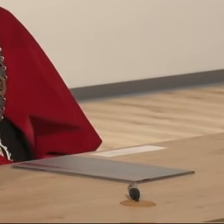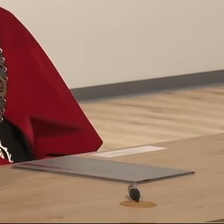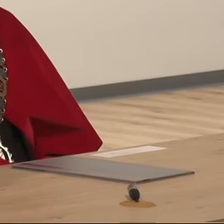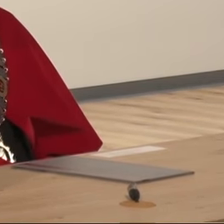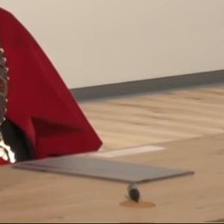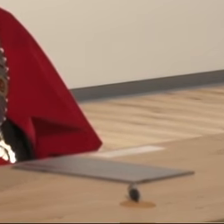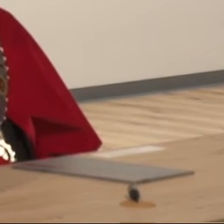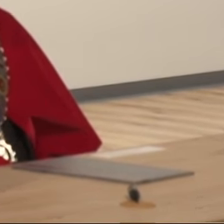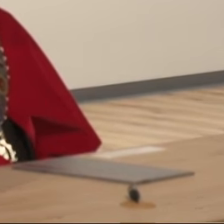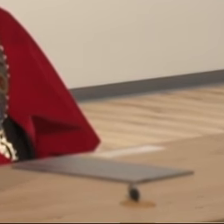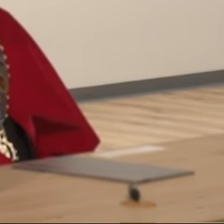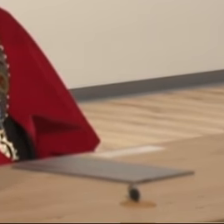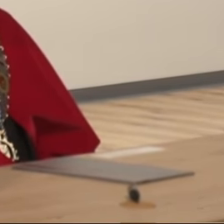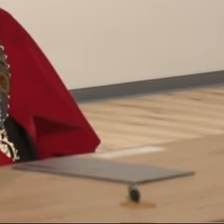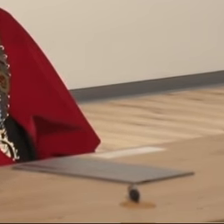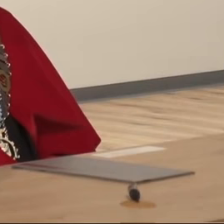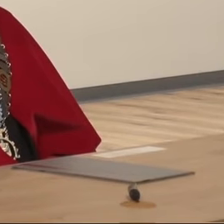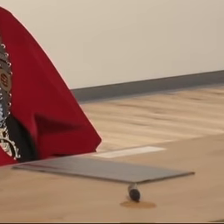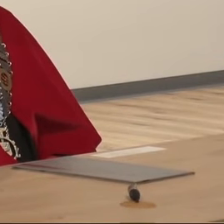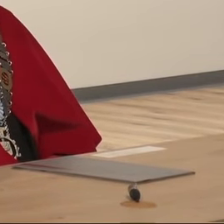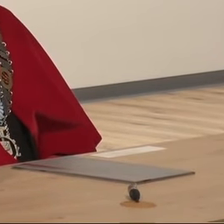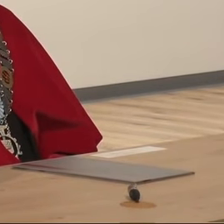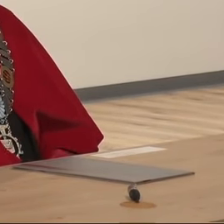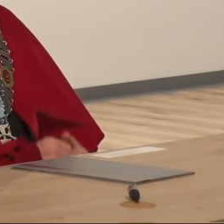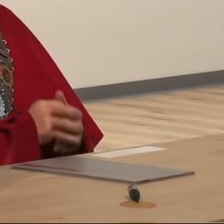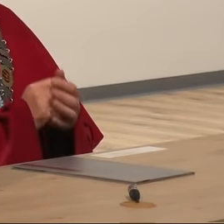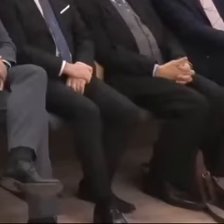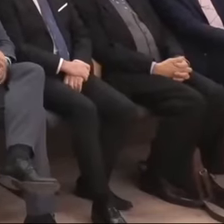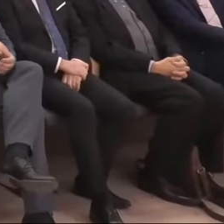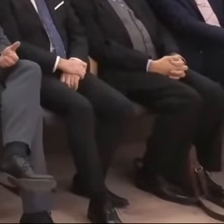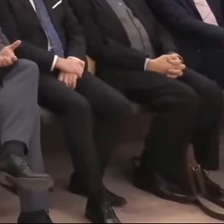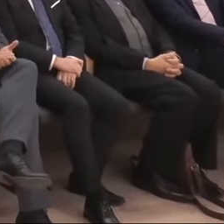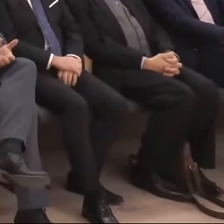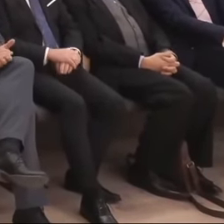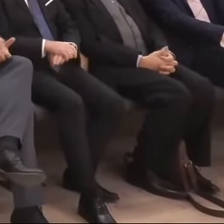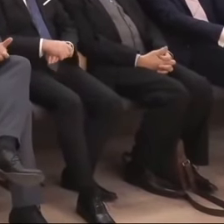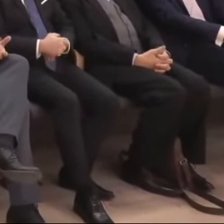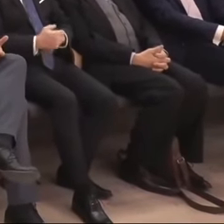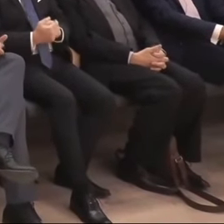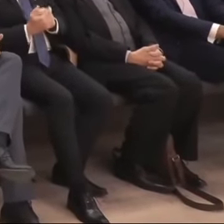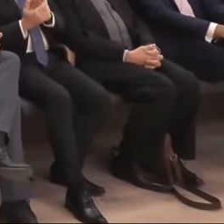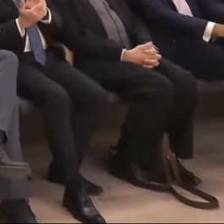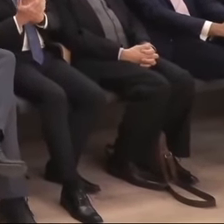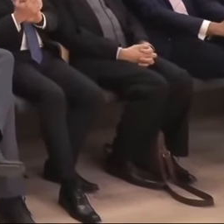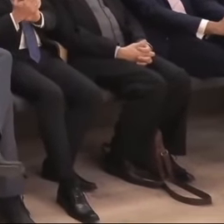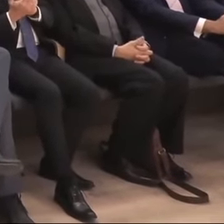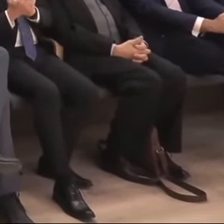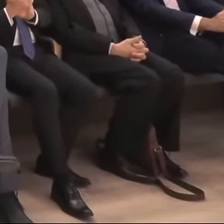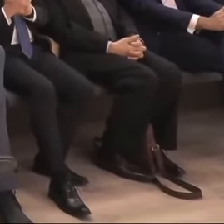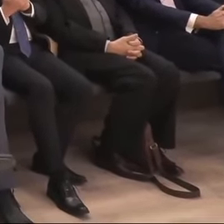Witam panią Elżbietę Modrzejewską, dyrektor Wydziału Edukacji Urzędu Miasta Łodzi.